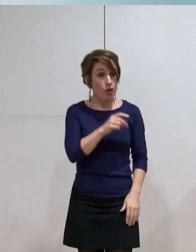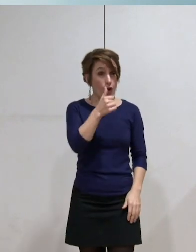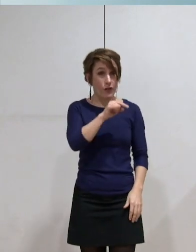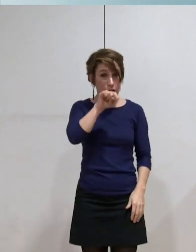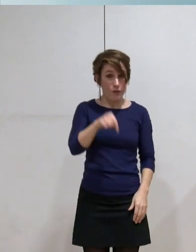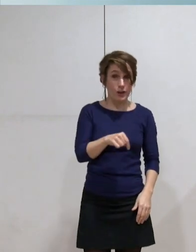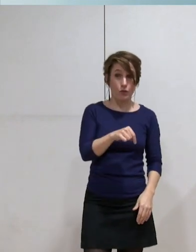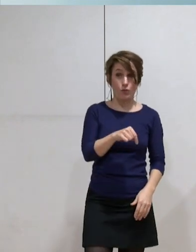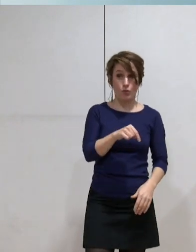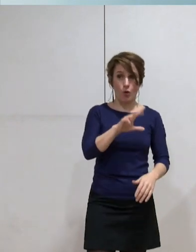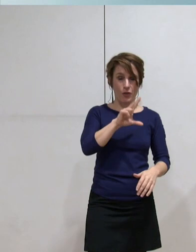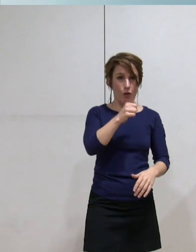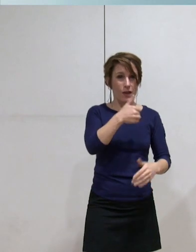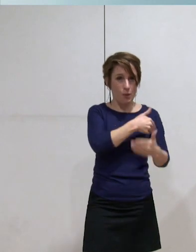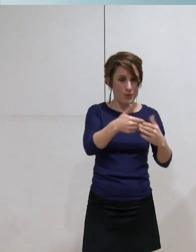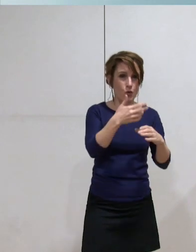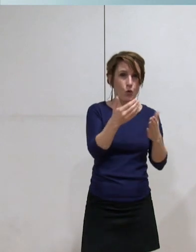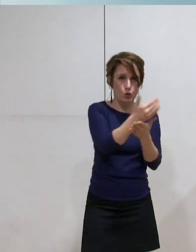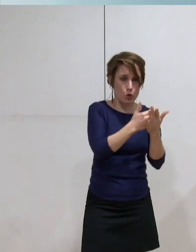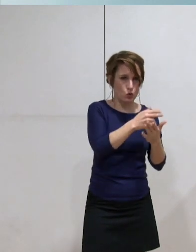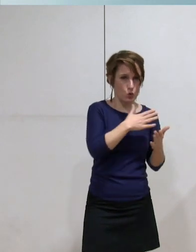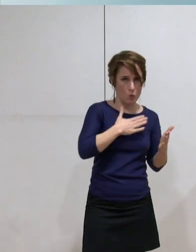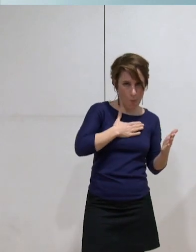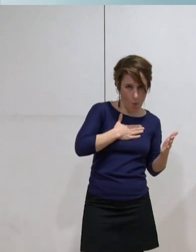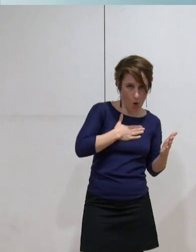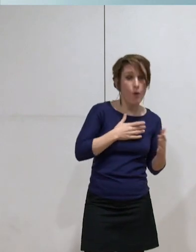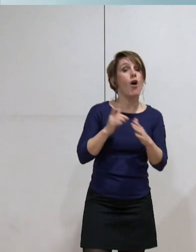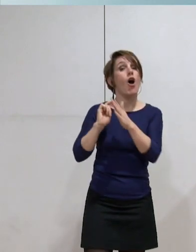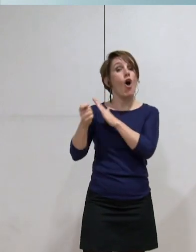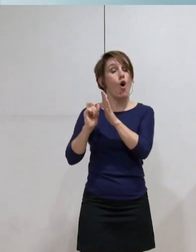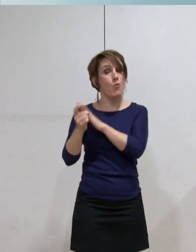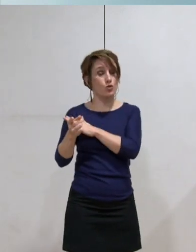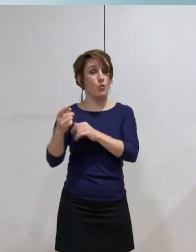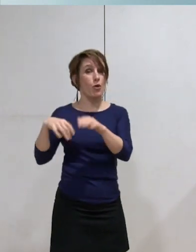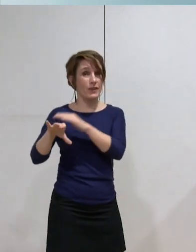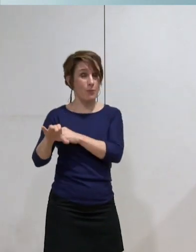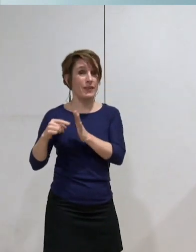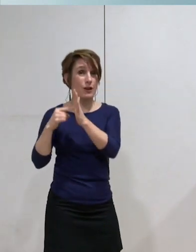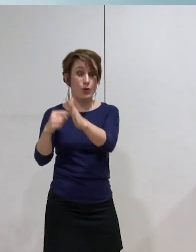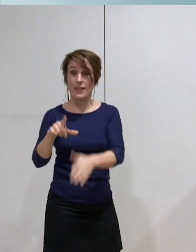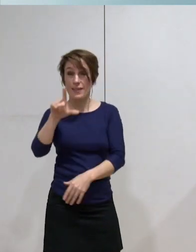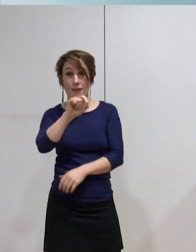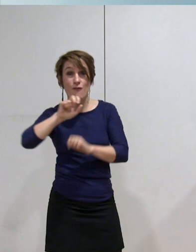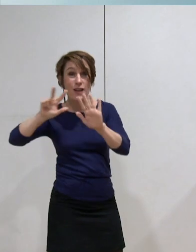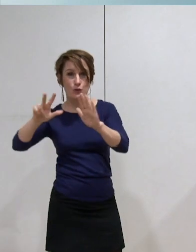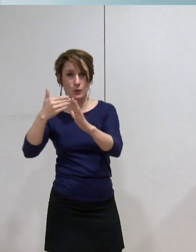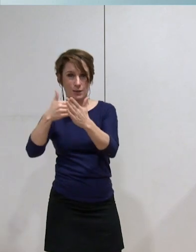31177 de ressources propres pour pour un remboursement de capital de la dette de